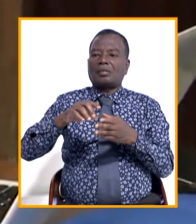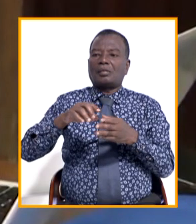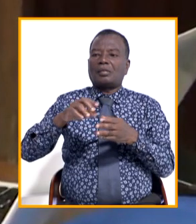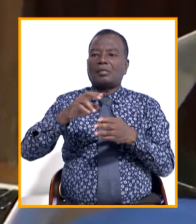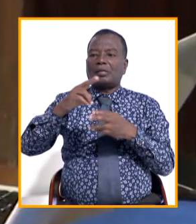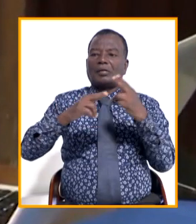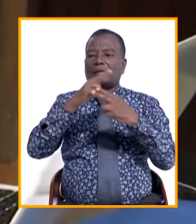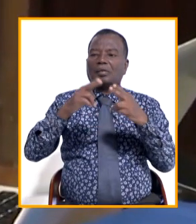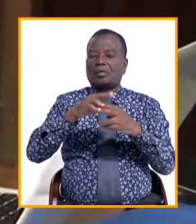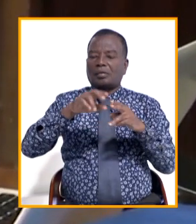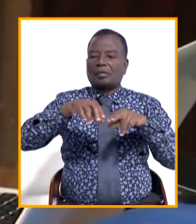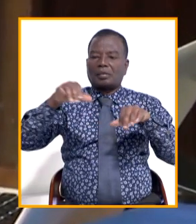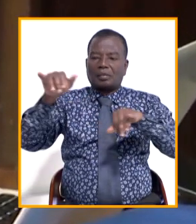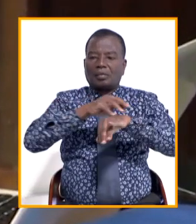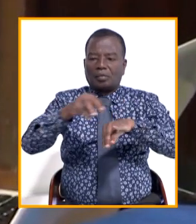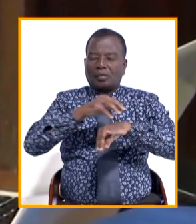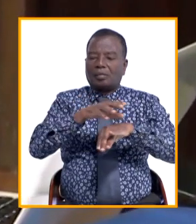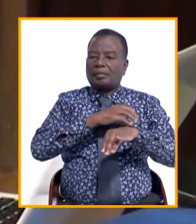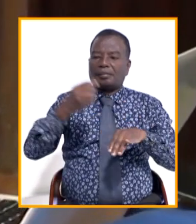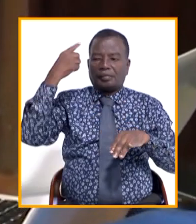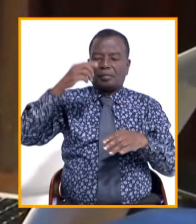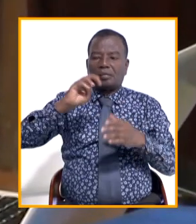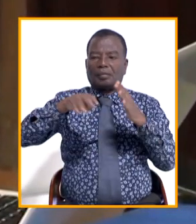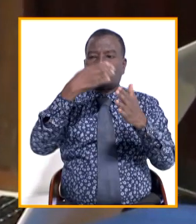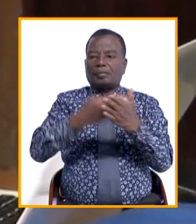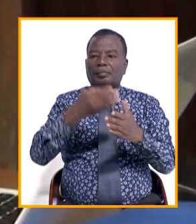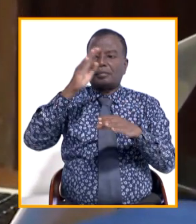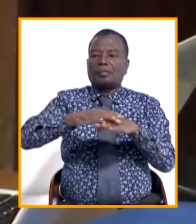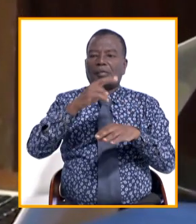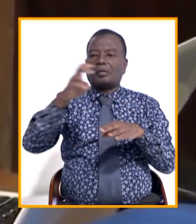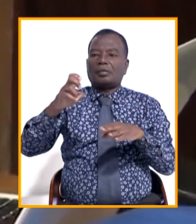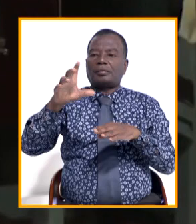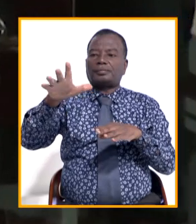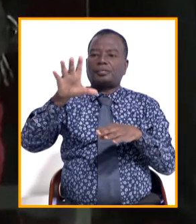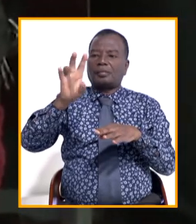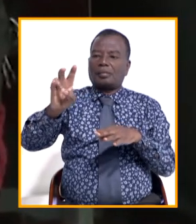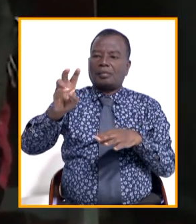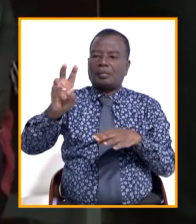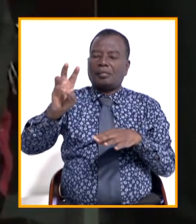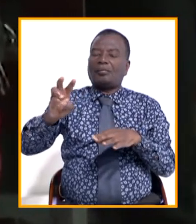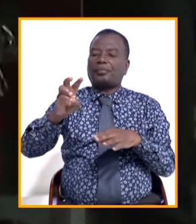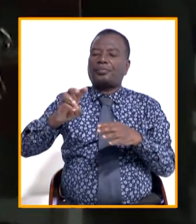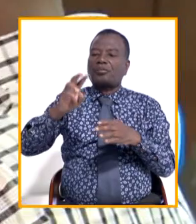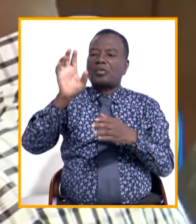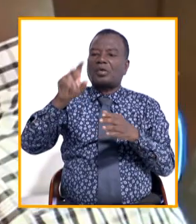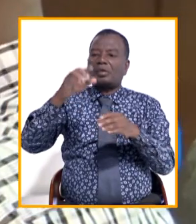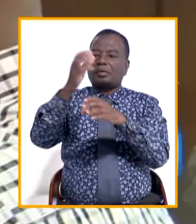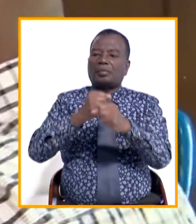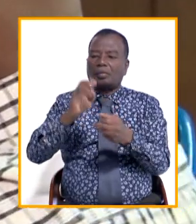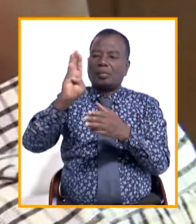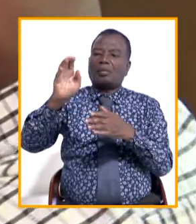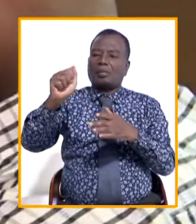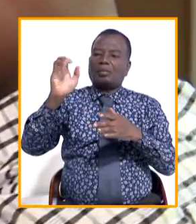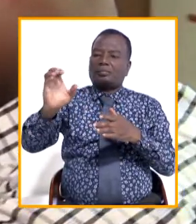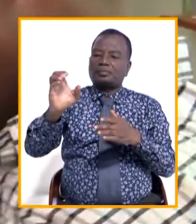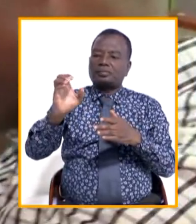insuffisant, le taux de réussite aux examens est très faible. Pour preuve, sur 256 bacheliers orientés dans les UFR sciences de la structure, de la matière et de